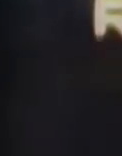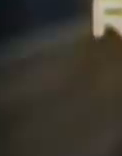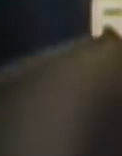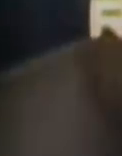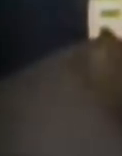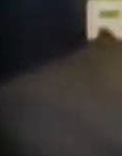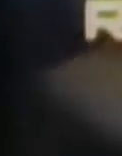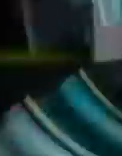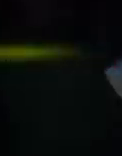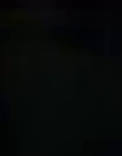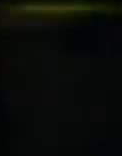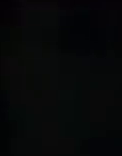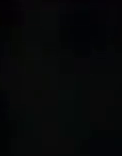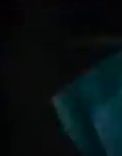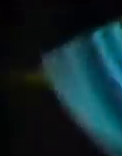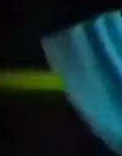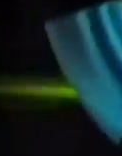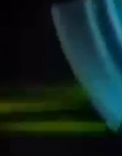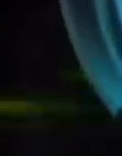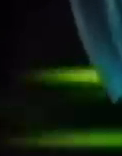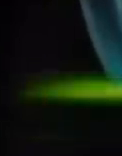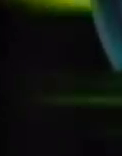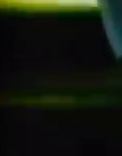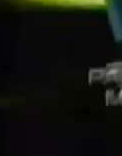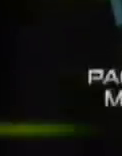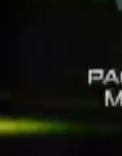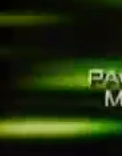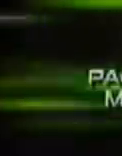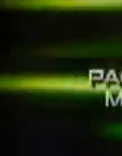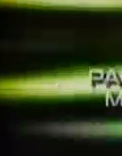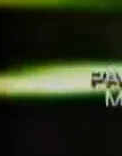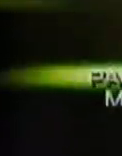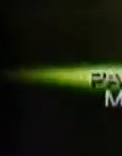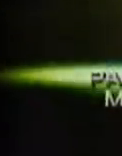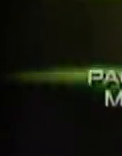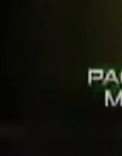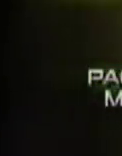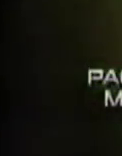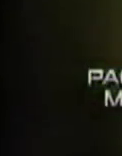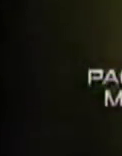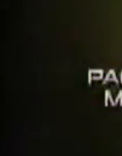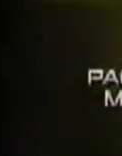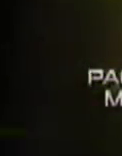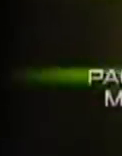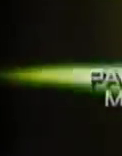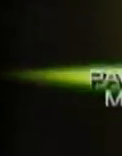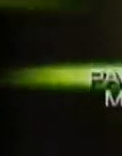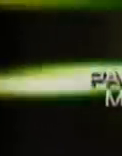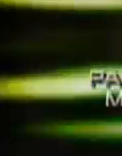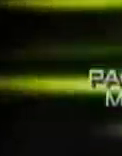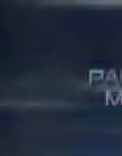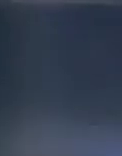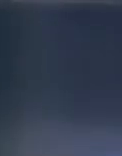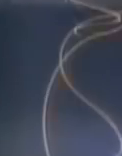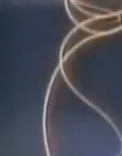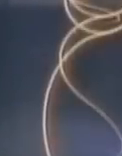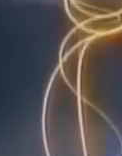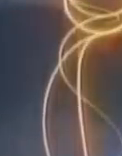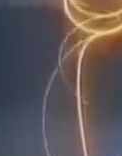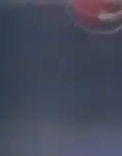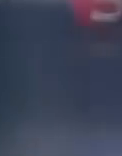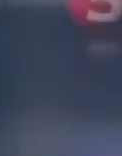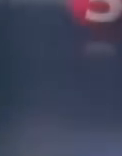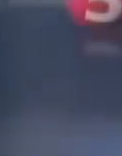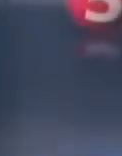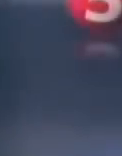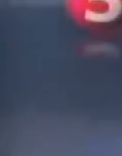Raffy Tulfo sa Wanted. Lunes sa News 5 Investigasyon ng Aksyon TV.